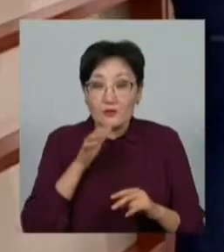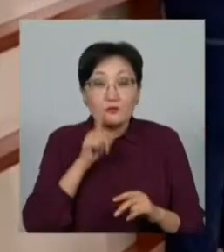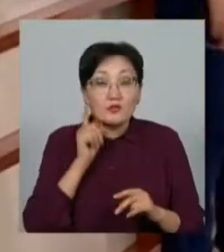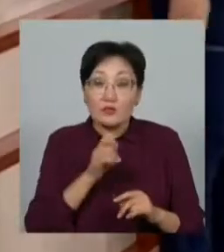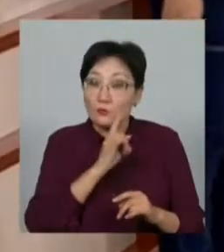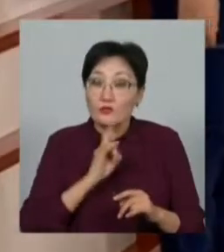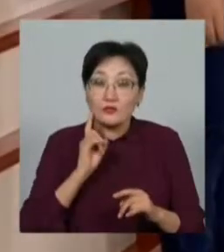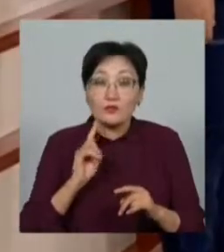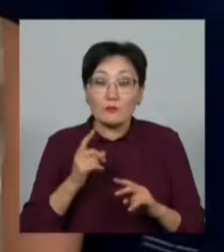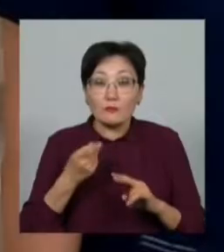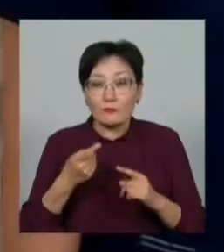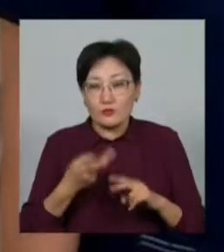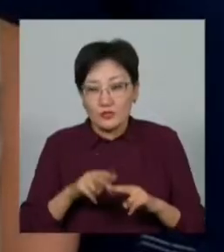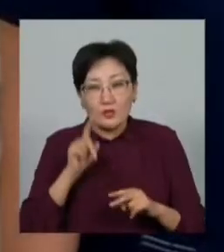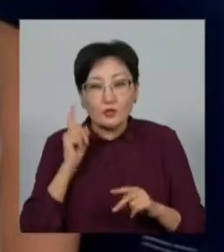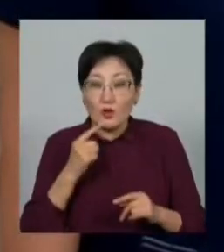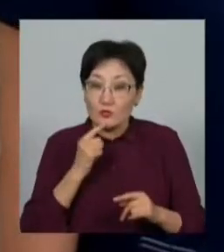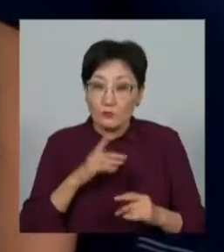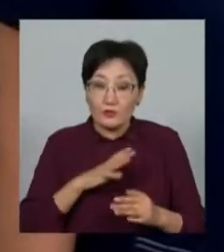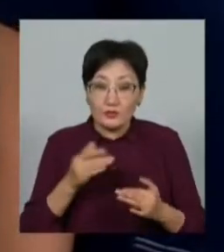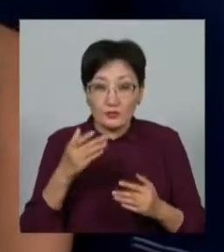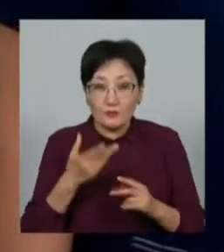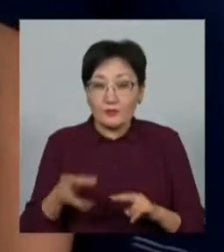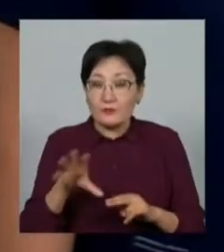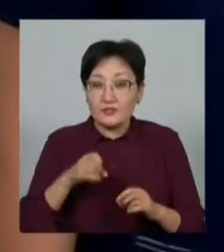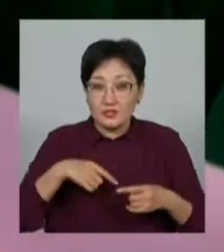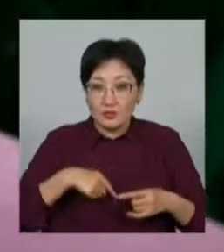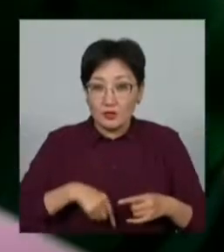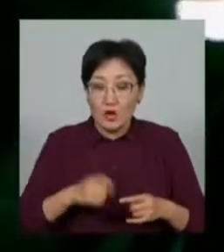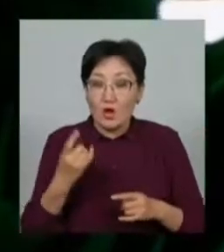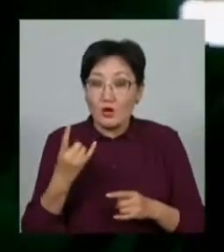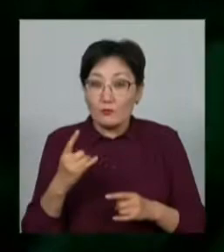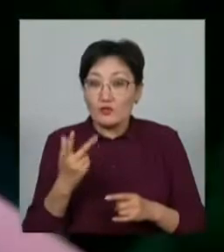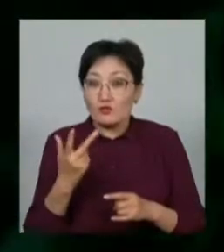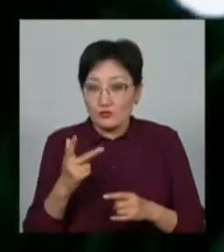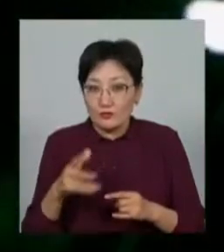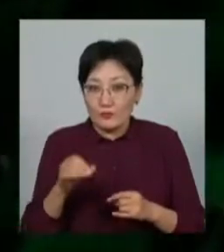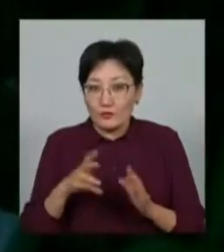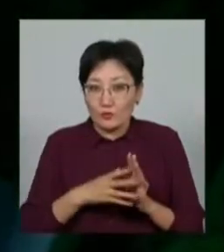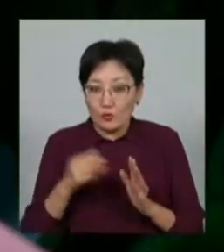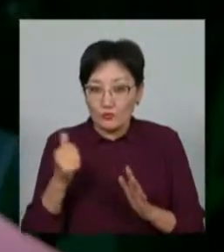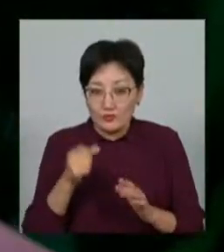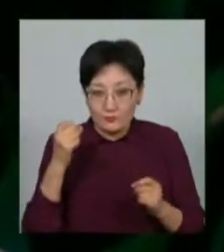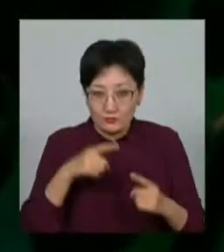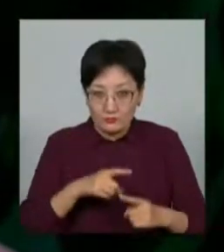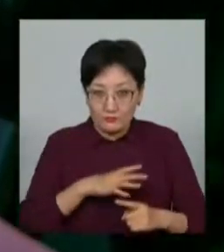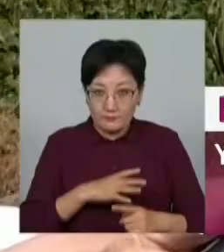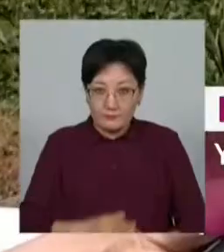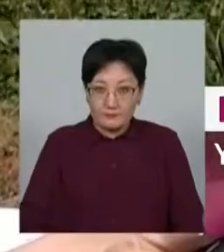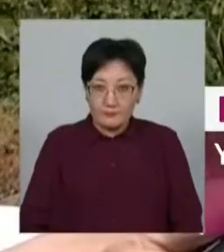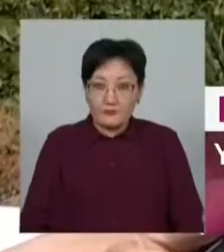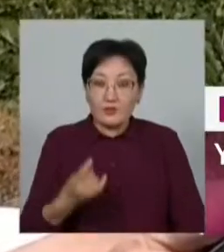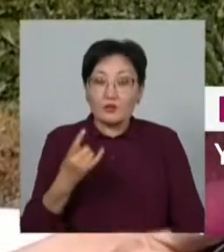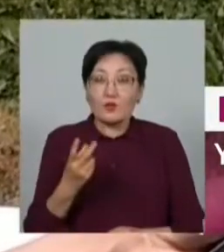бұл жүктіліктің өзгелерден қиын өткенін жасырмайды. Іштегі баланың үшем екенін жүктіліктің 9-шы аптасында біліпті.